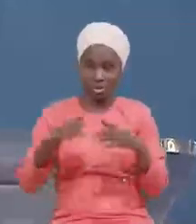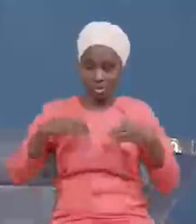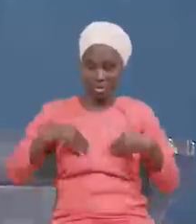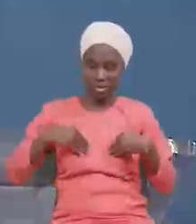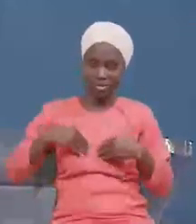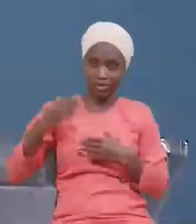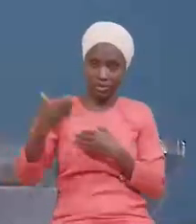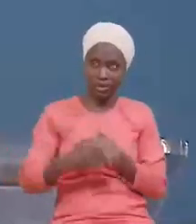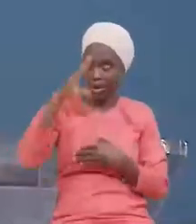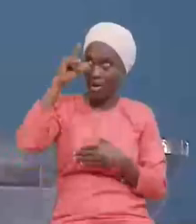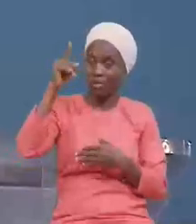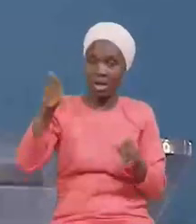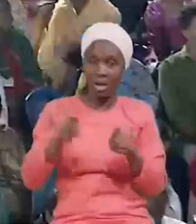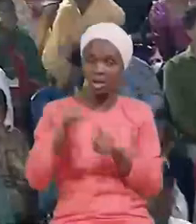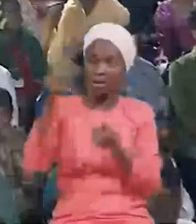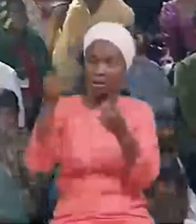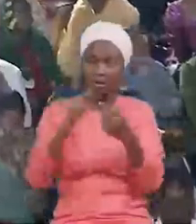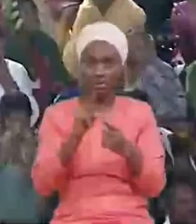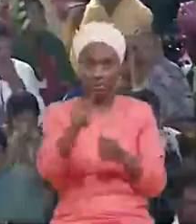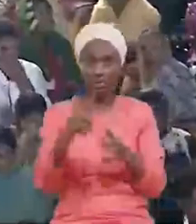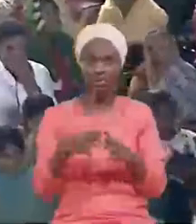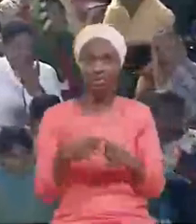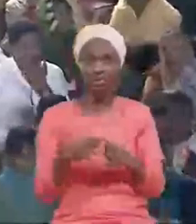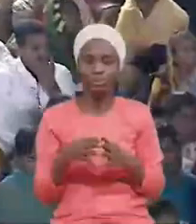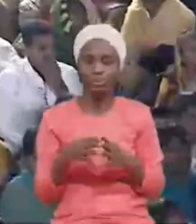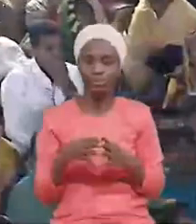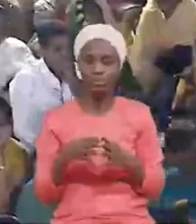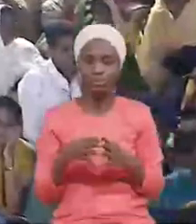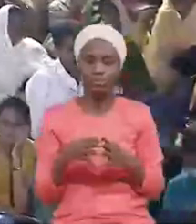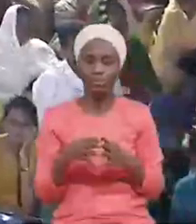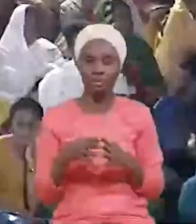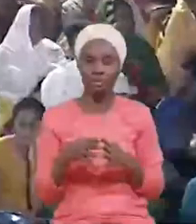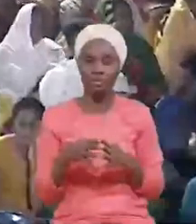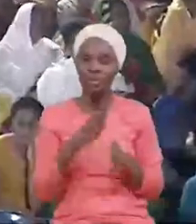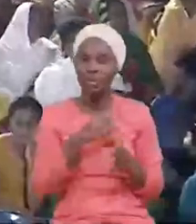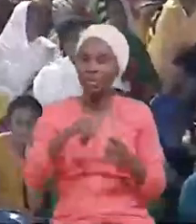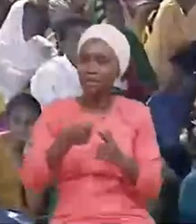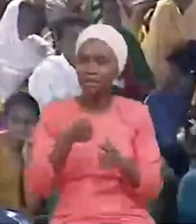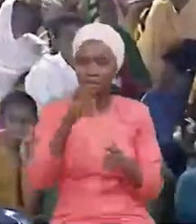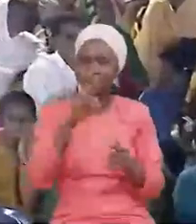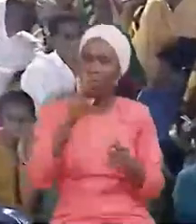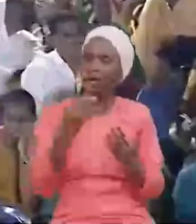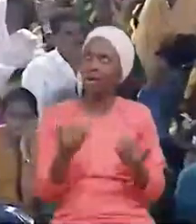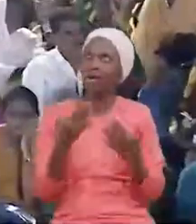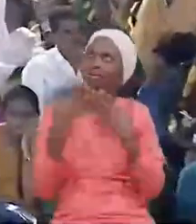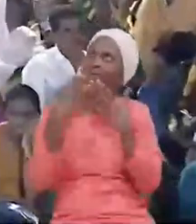Apprêtez-vous à l'accueillir comme vient à vous. Et vous remerciez le Seigneur.